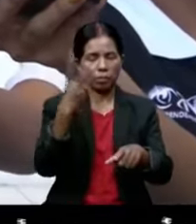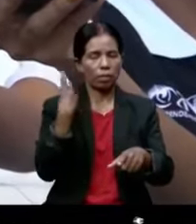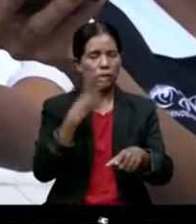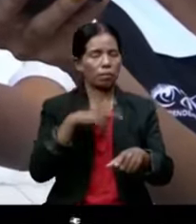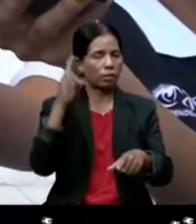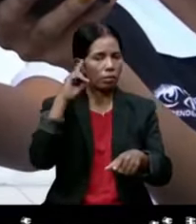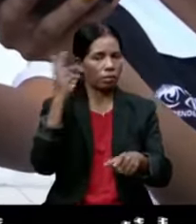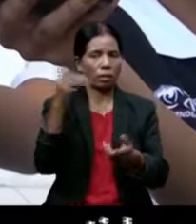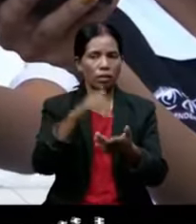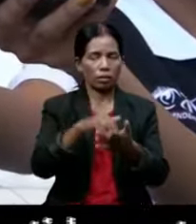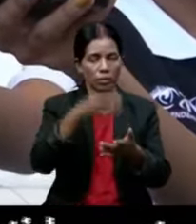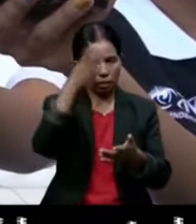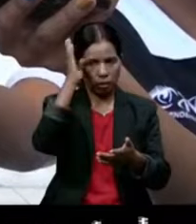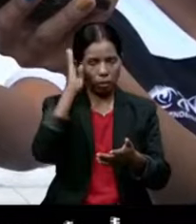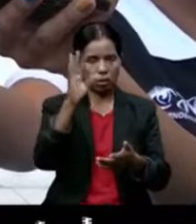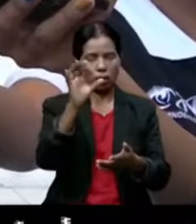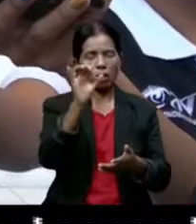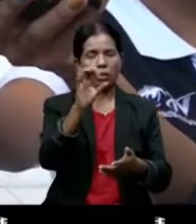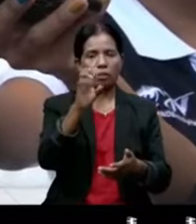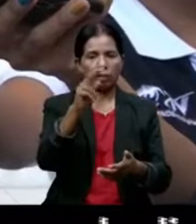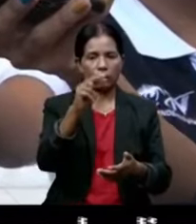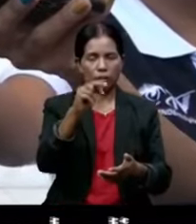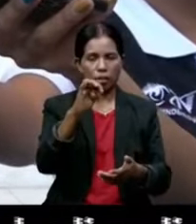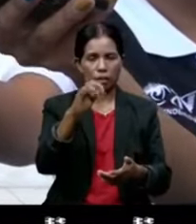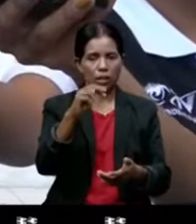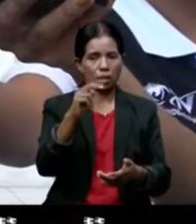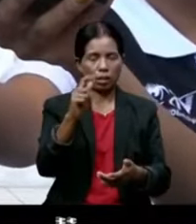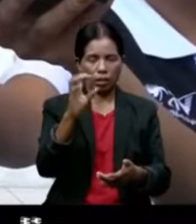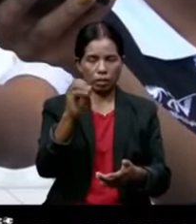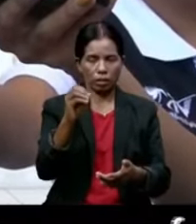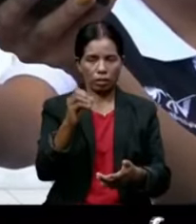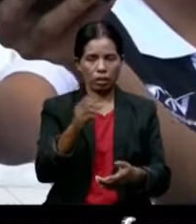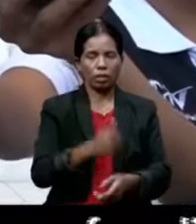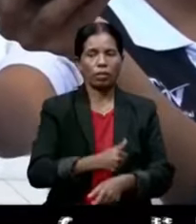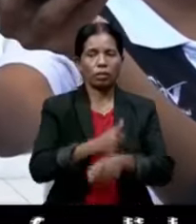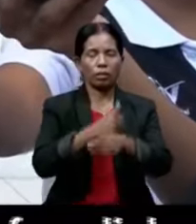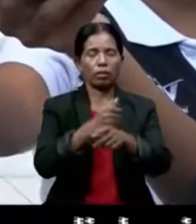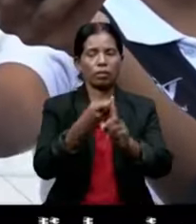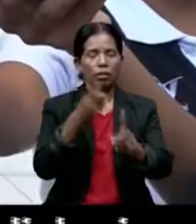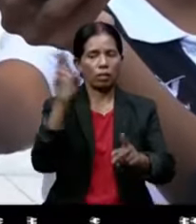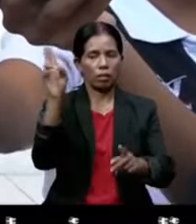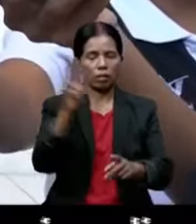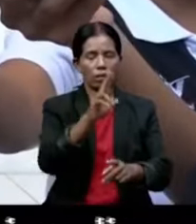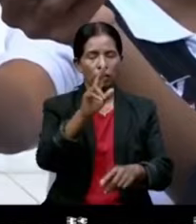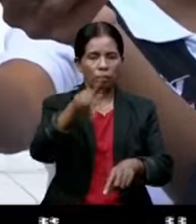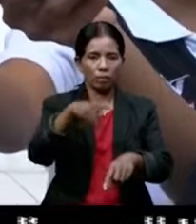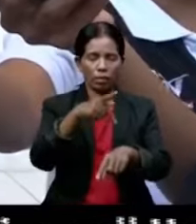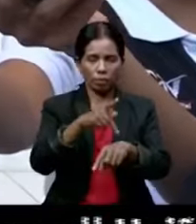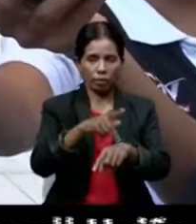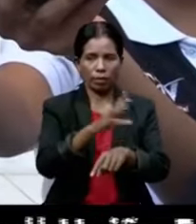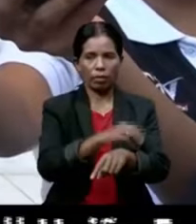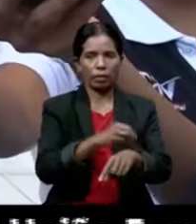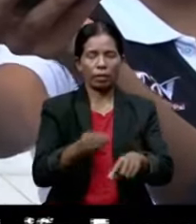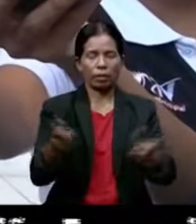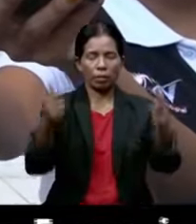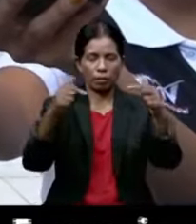faletan, senyor Ferdinando Pasio, advogado conhecido ide aqui, ha, Filipina, e mai mos